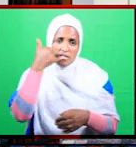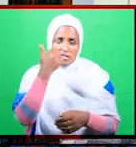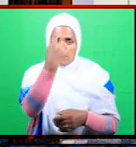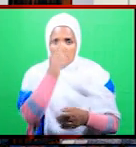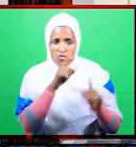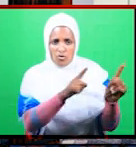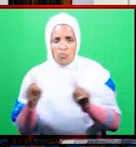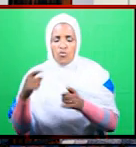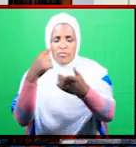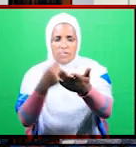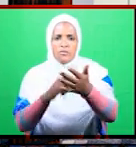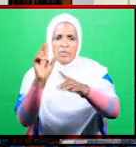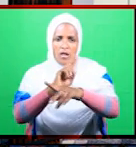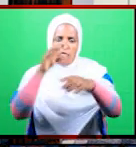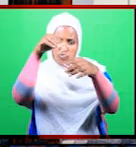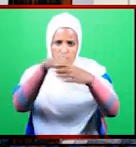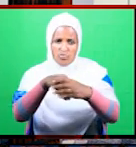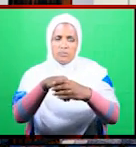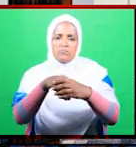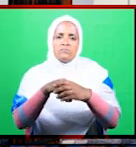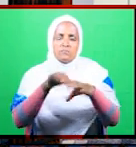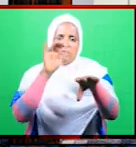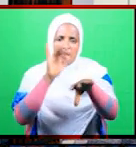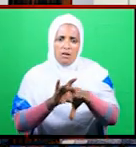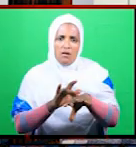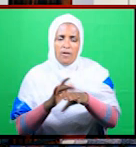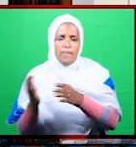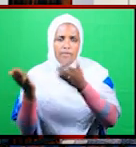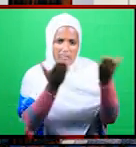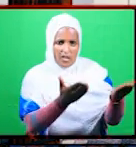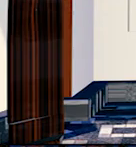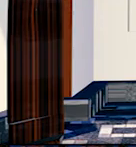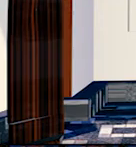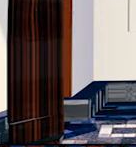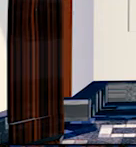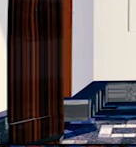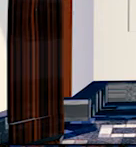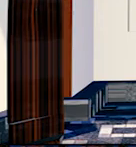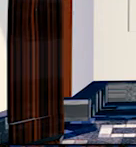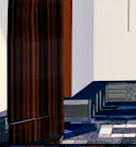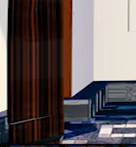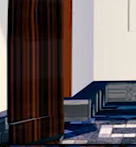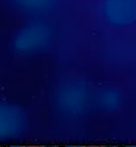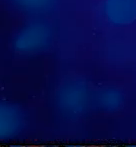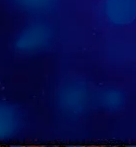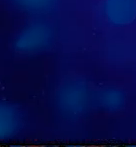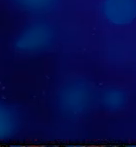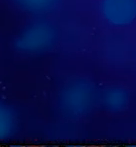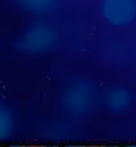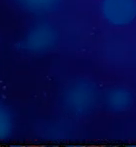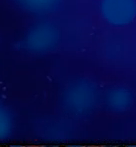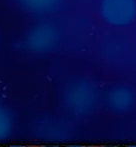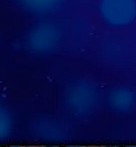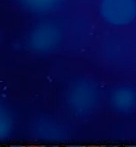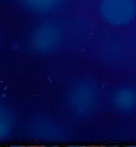እናደርጋለን። ይህንን ጥያቄ ከራሳቸው ከምእመናን በድምጻቸው ሰምተን ወደ ምላሹ እንሄዳለን ማለት ነው።